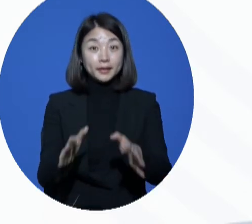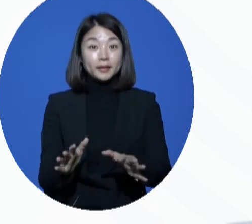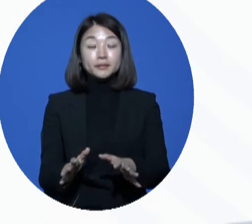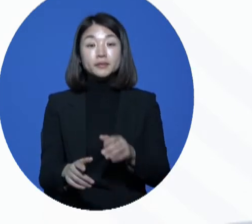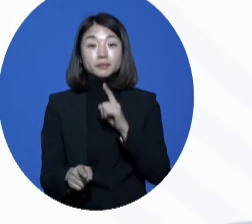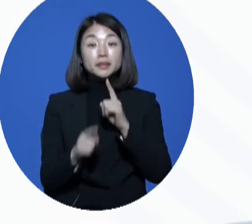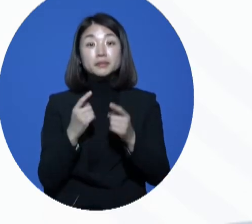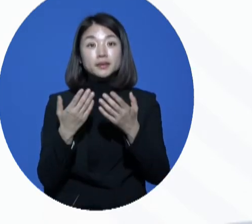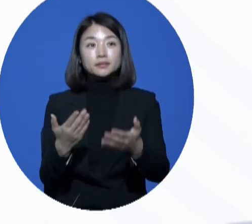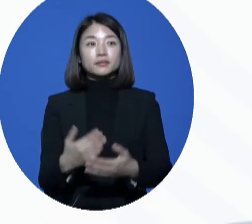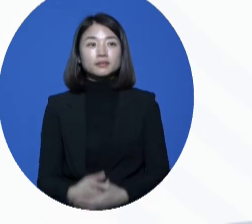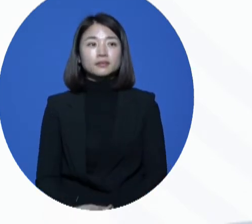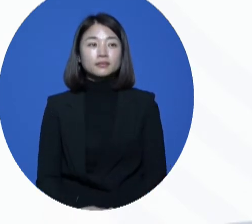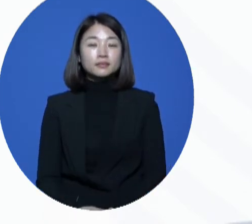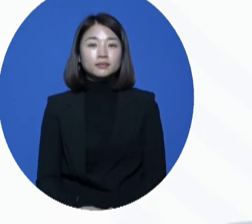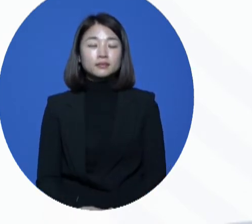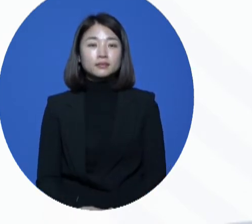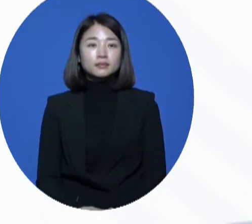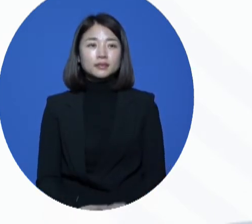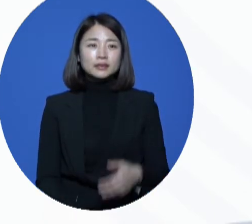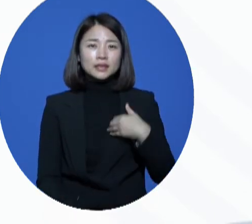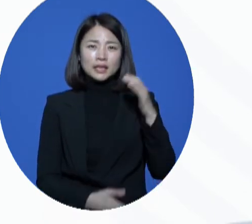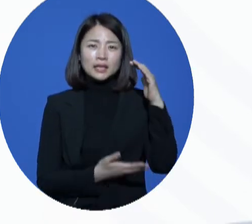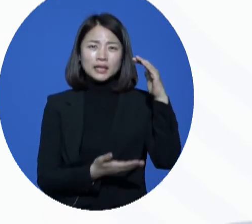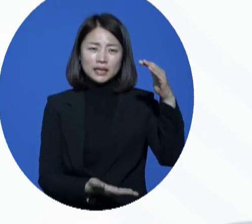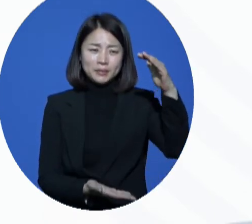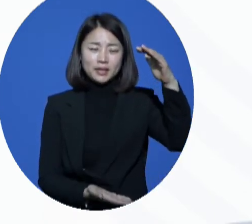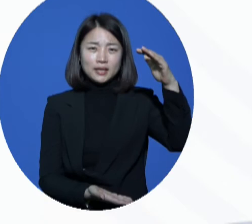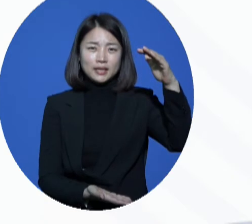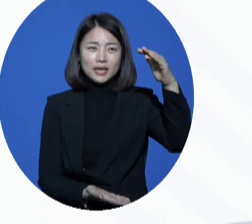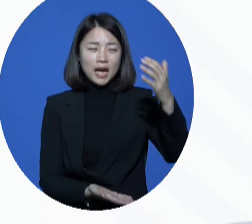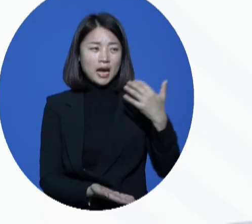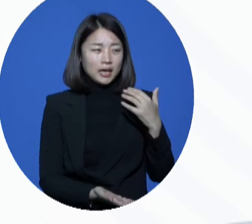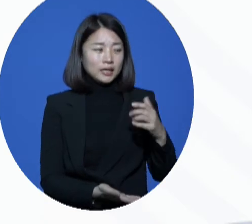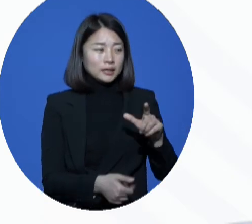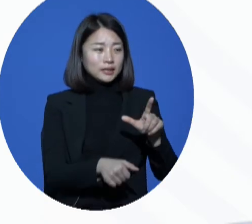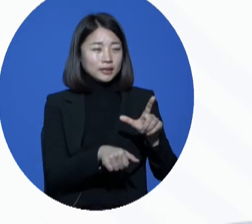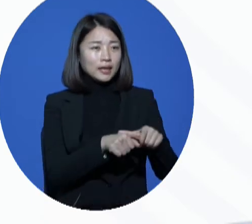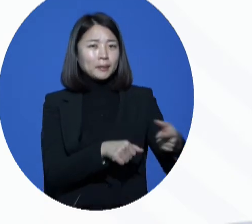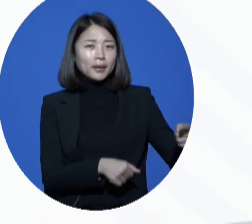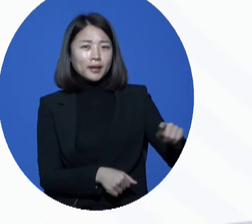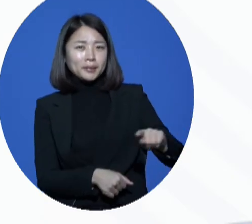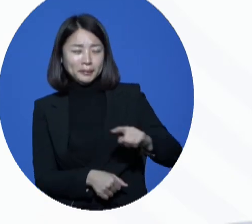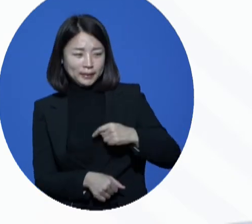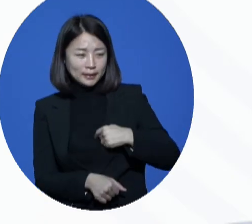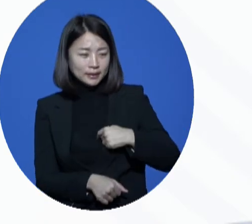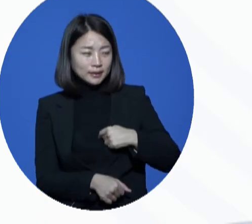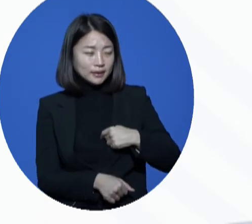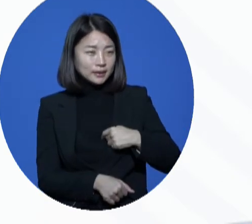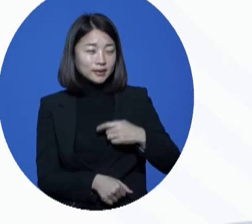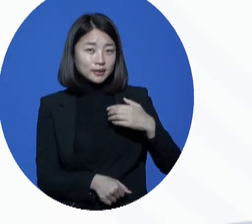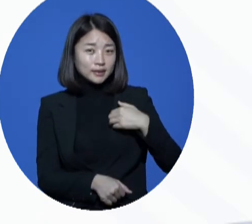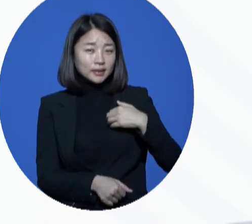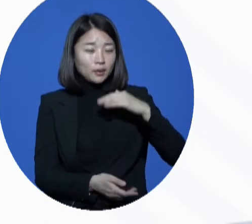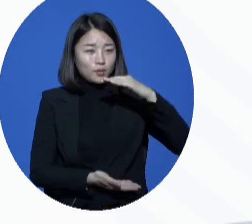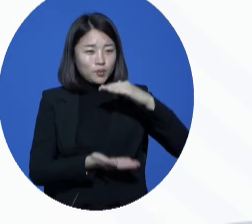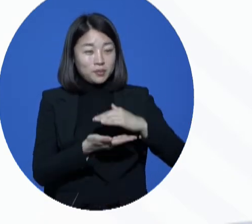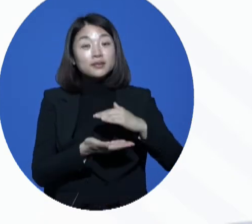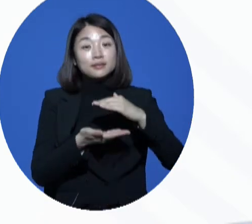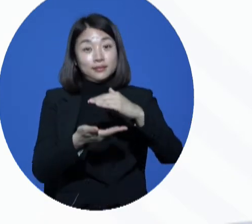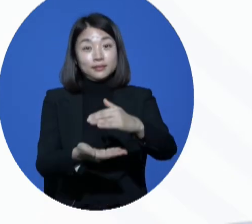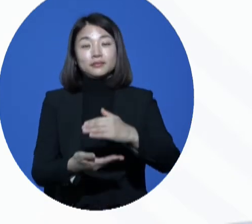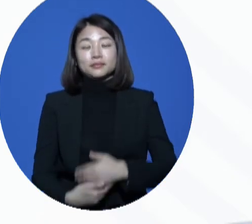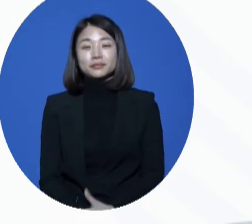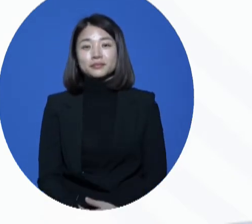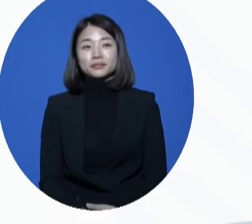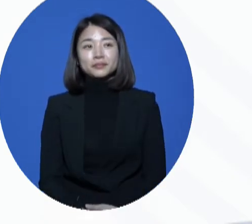제가 사실 준비한 내용, 나누고 싶은 내용은 좀 많았지만 앞에서 워낙 중요한 내용들을 많이 말씀해 주셔서요. 저는 간단하게